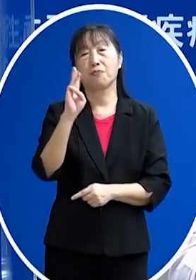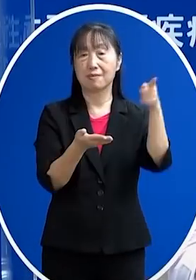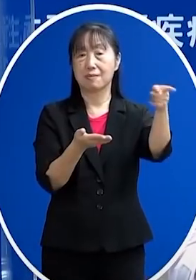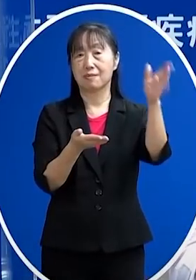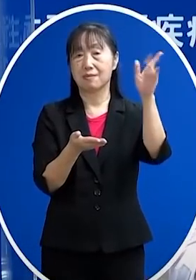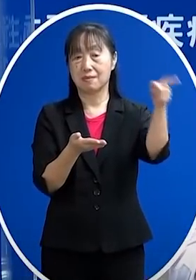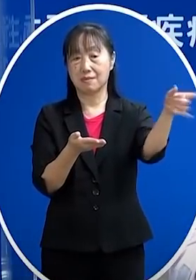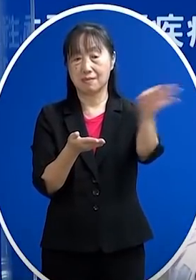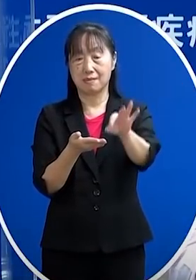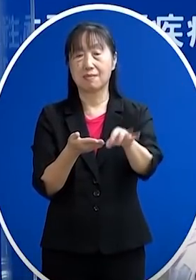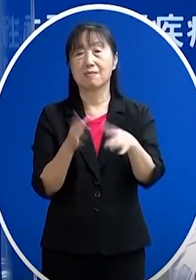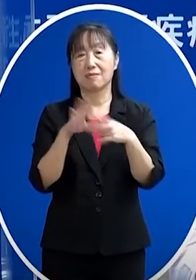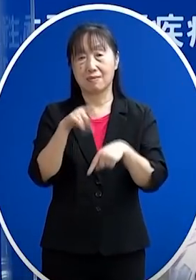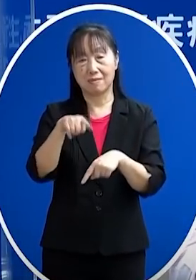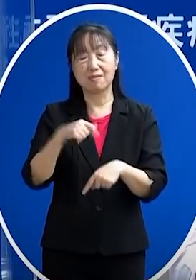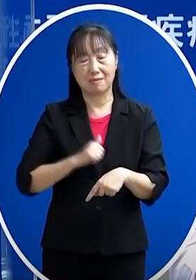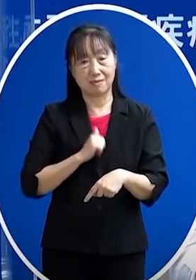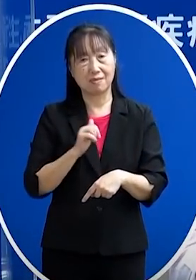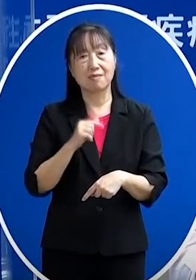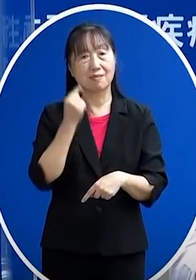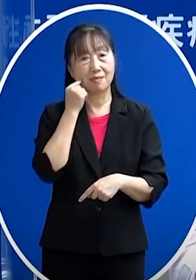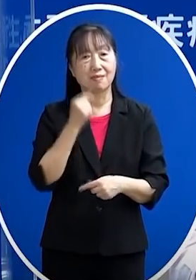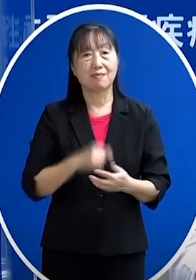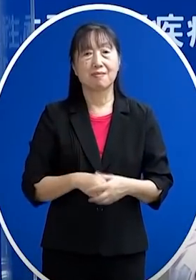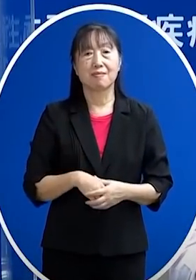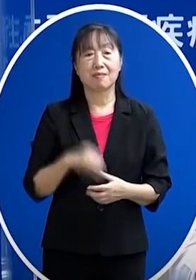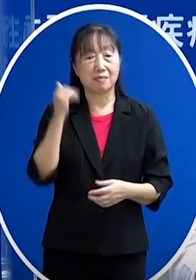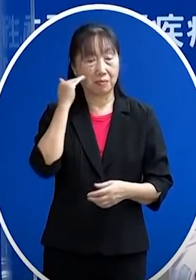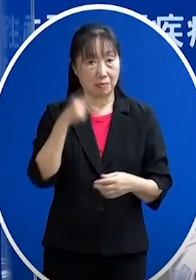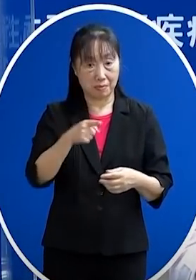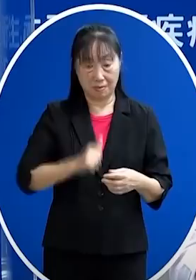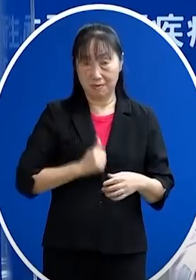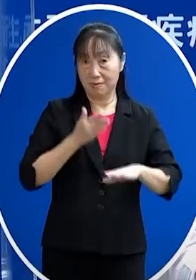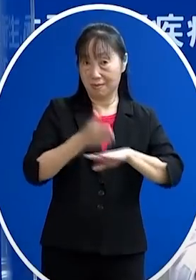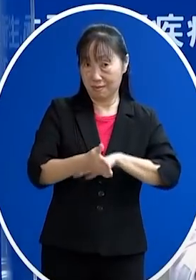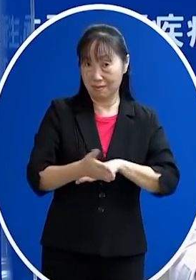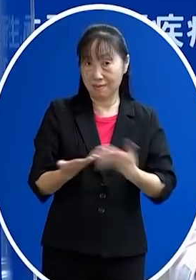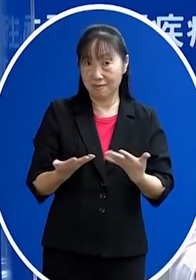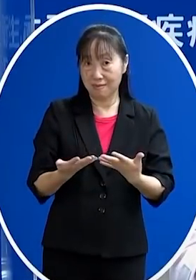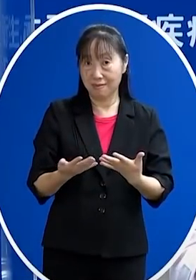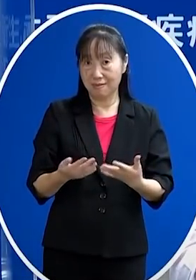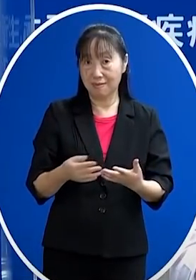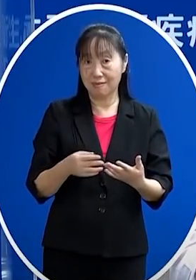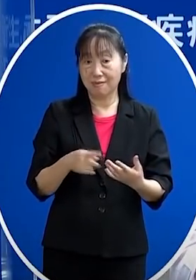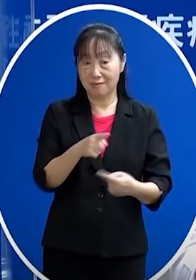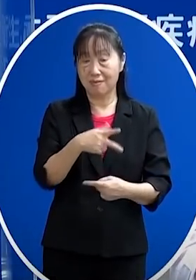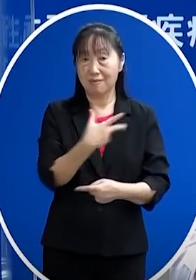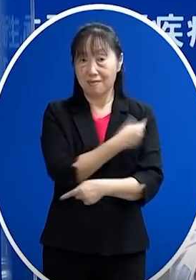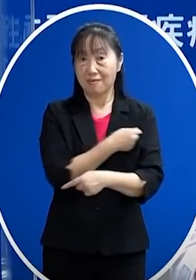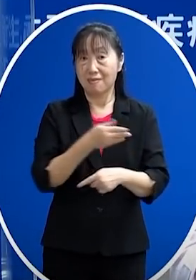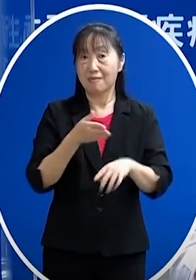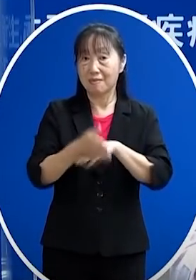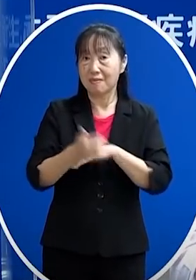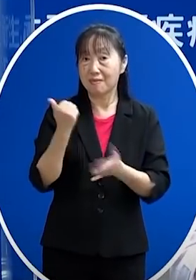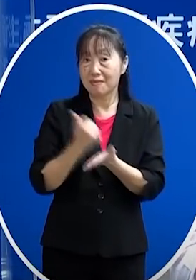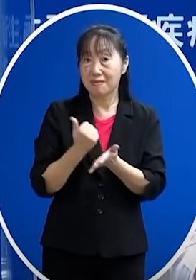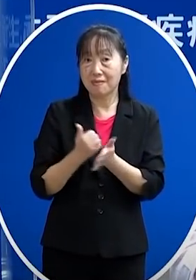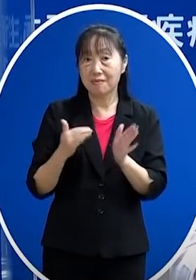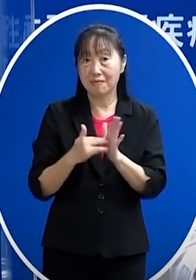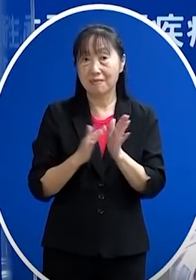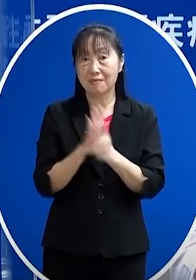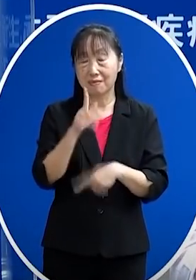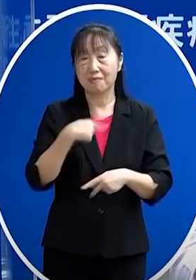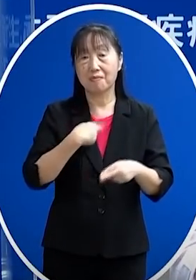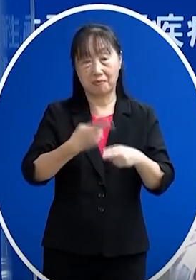助。然后第三个，如果当然它通过了，当然讲说如果是通过了以后，那我相信就